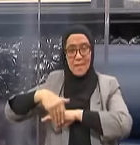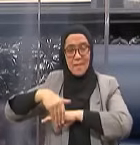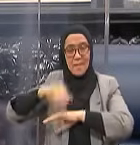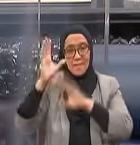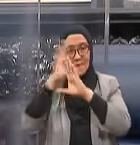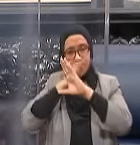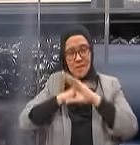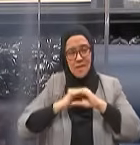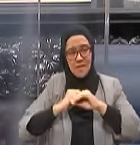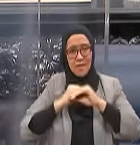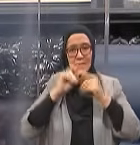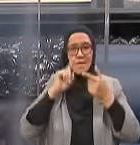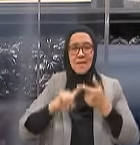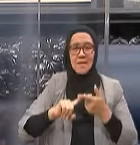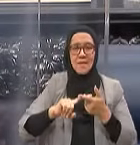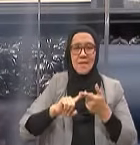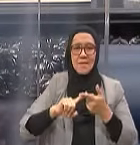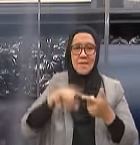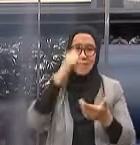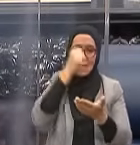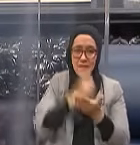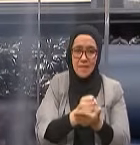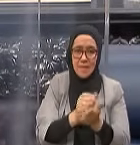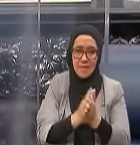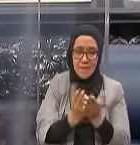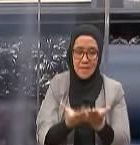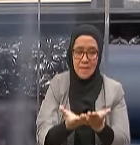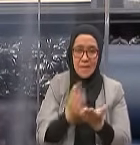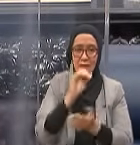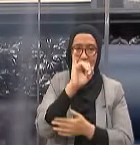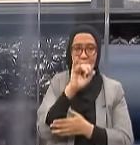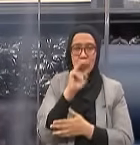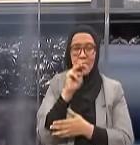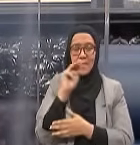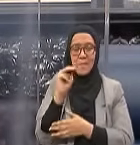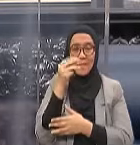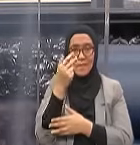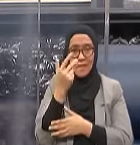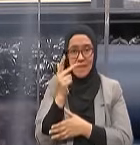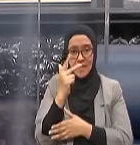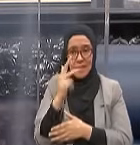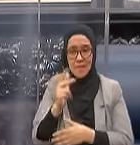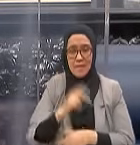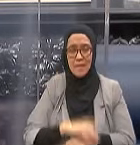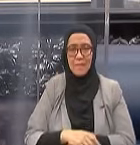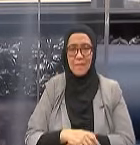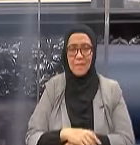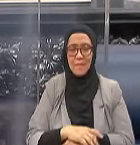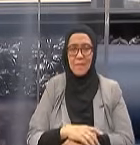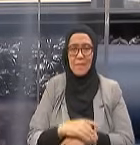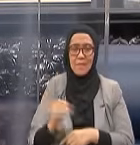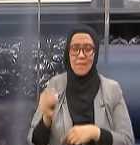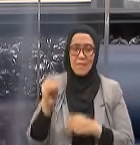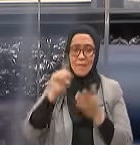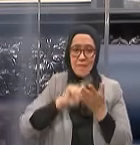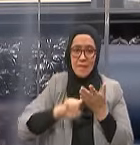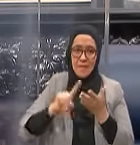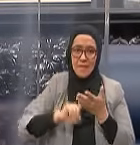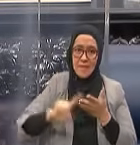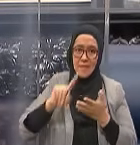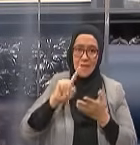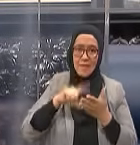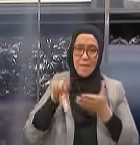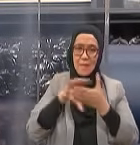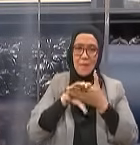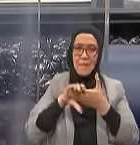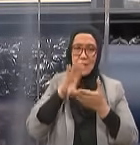migration seperti IM3 belas dua ocad burung khas banci dan pcs